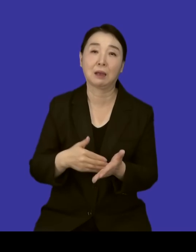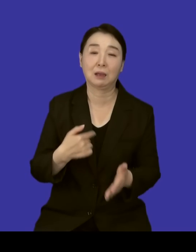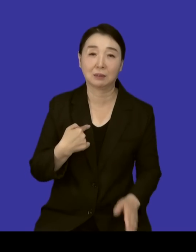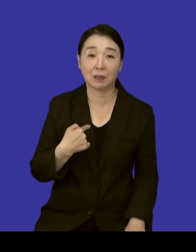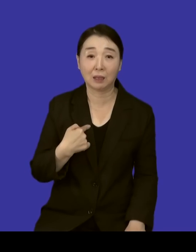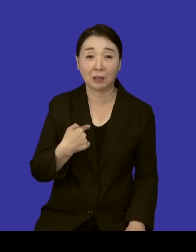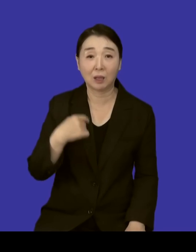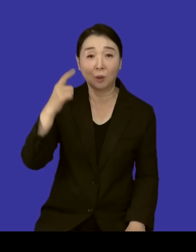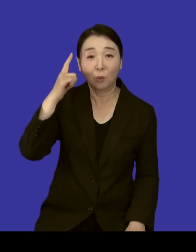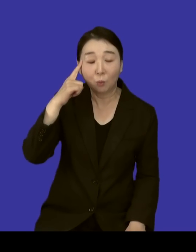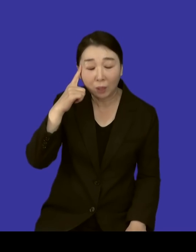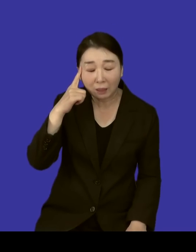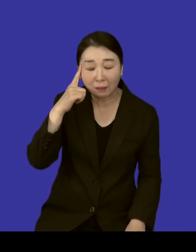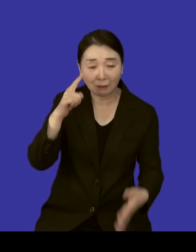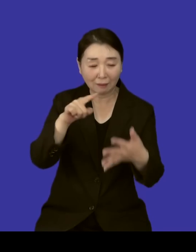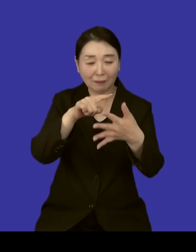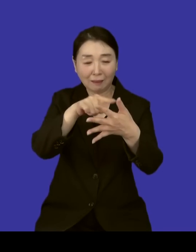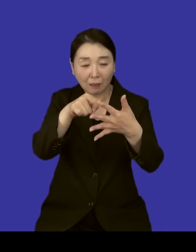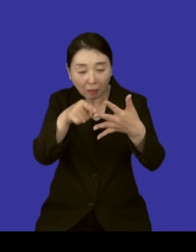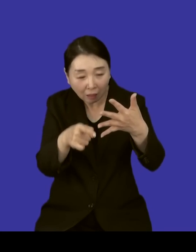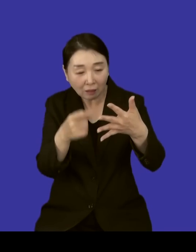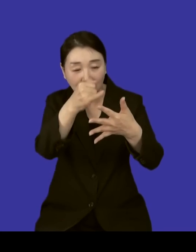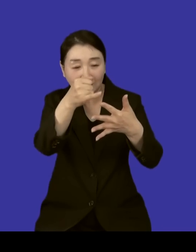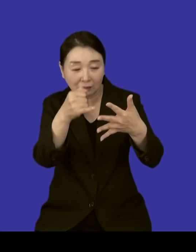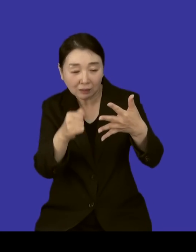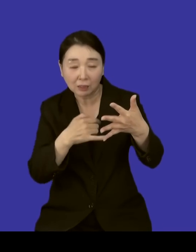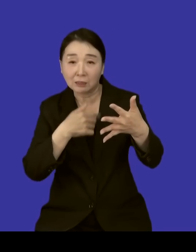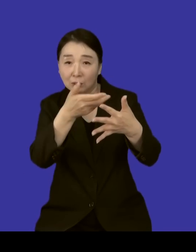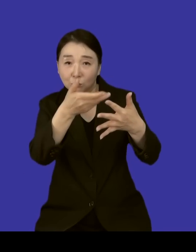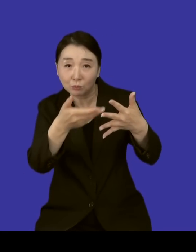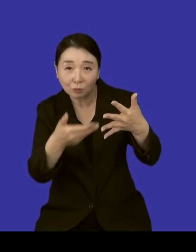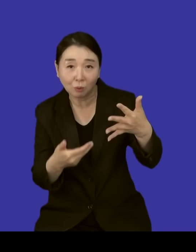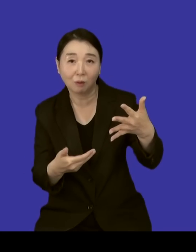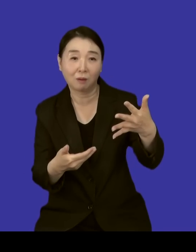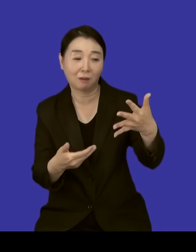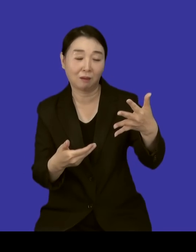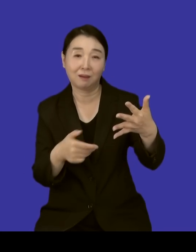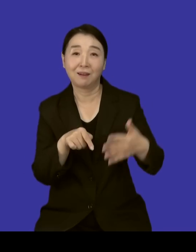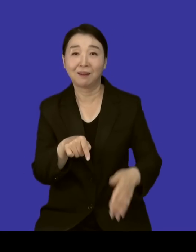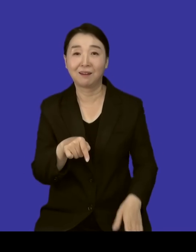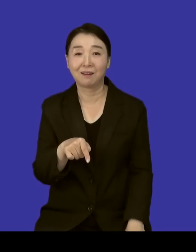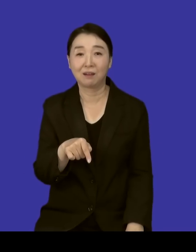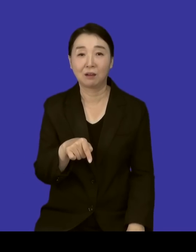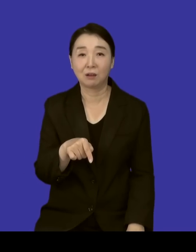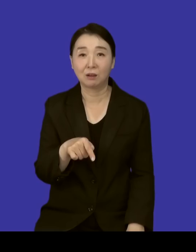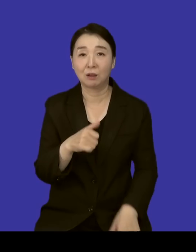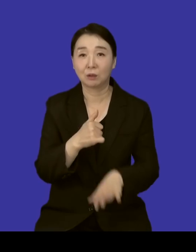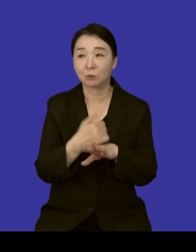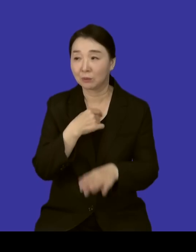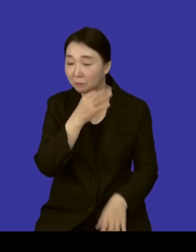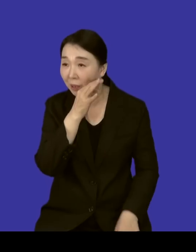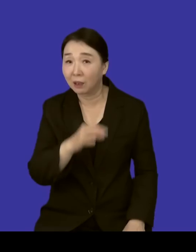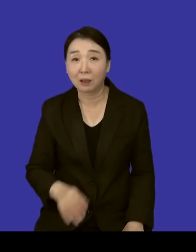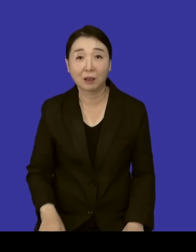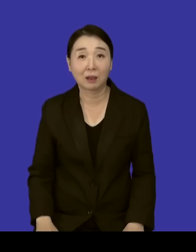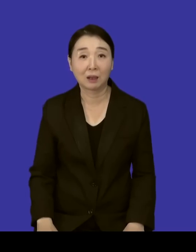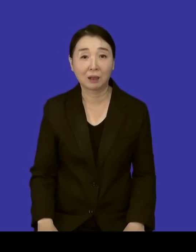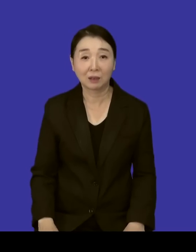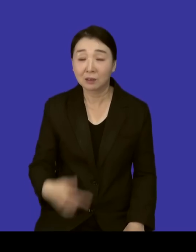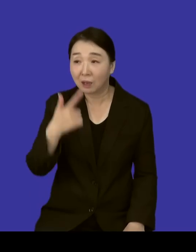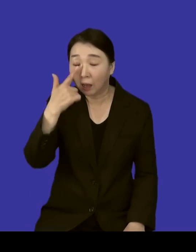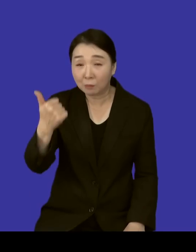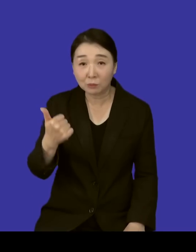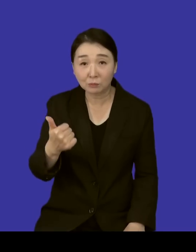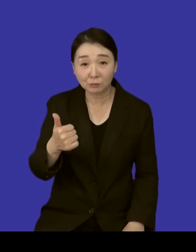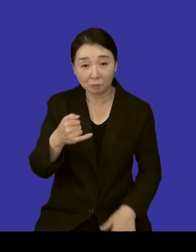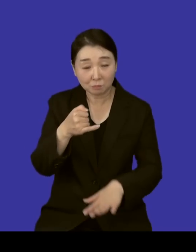그냥 딸딸딸딸 내려오니까 그러니까 뭐든지 그러니까 굉장히 그 수치스럽잖아요. 아니 아버님도 그러면 이렇게 딸들